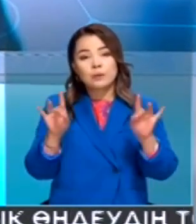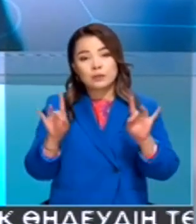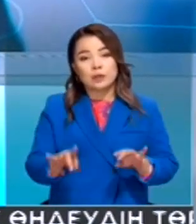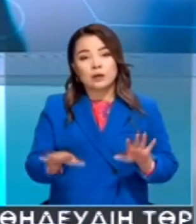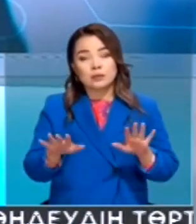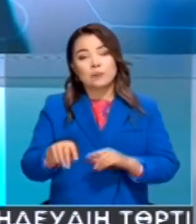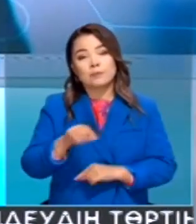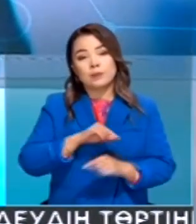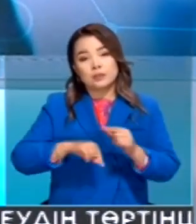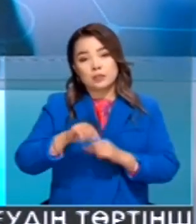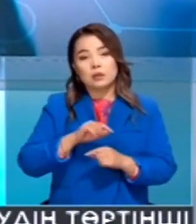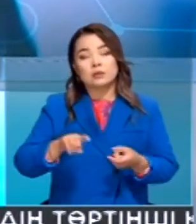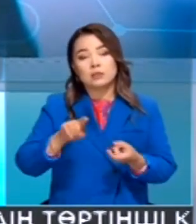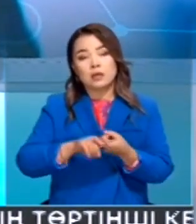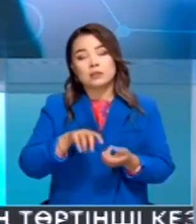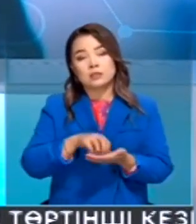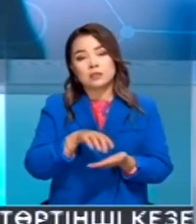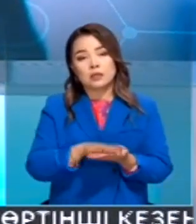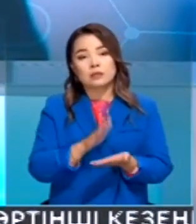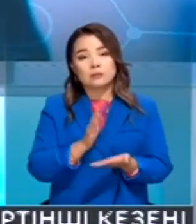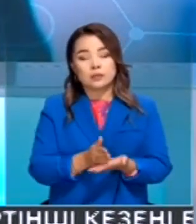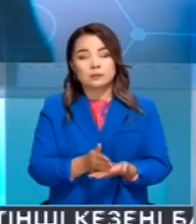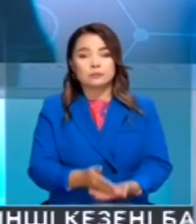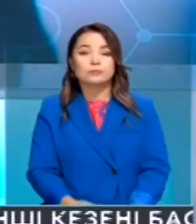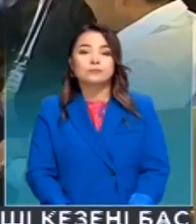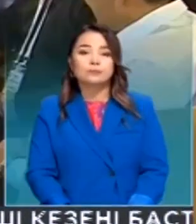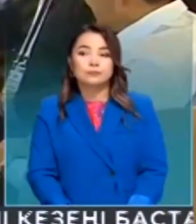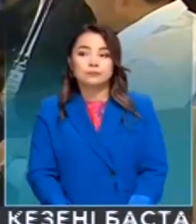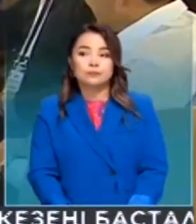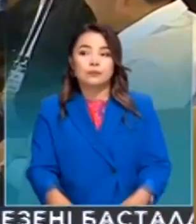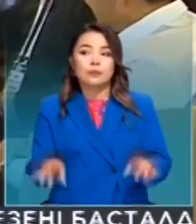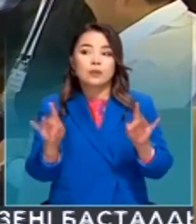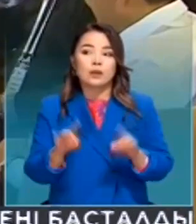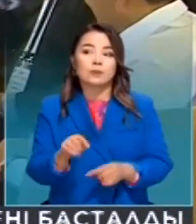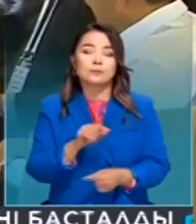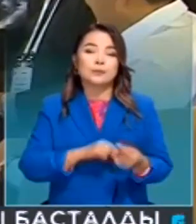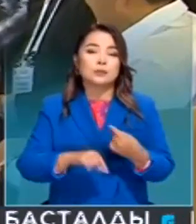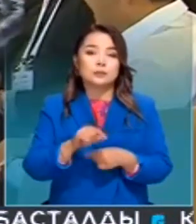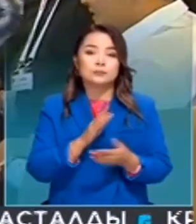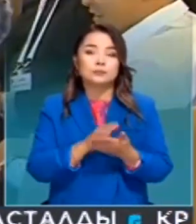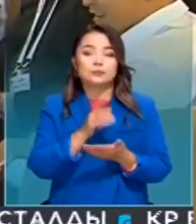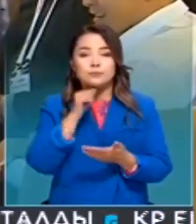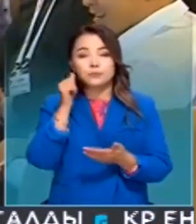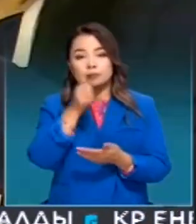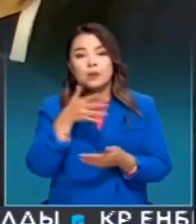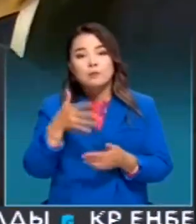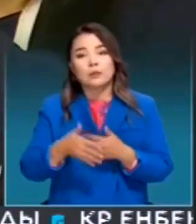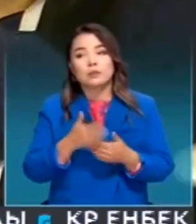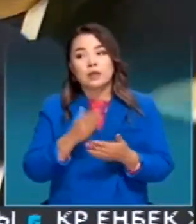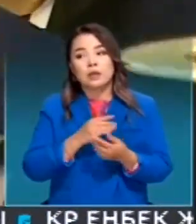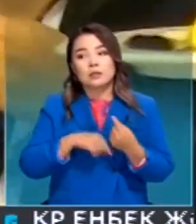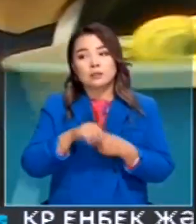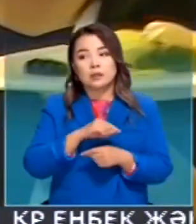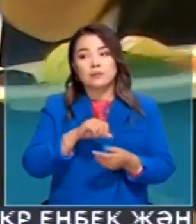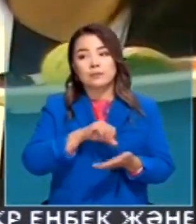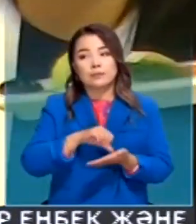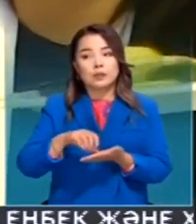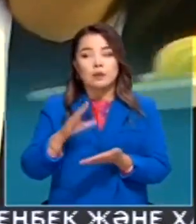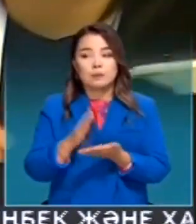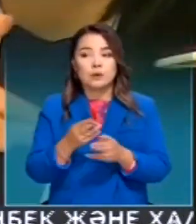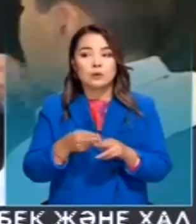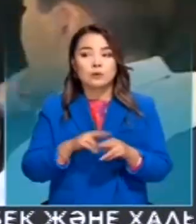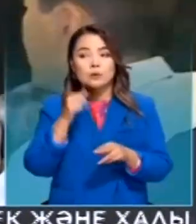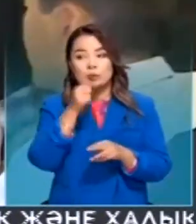мейрамхана бизнесі бойынша тіркеліпті. Мейрамхана бизнесі бойынша былтыр 5000-нан аса кәсіп иесі тіркелсе,